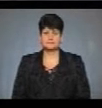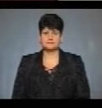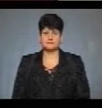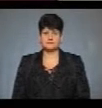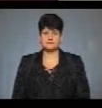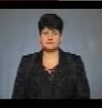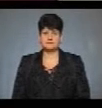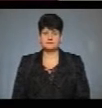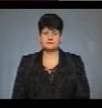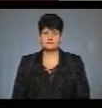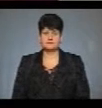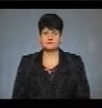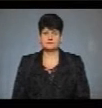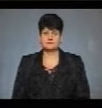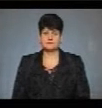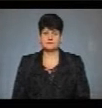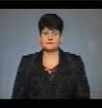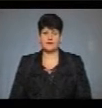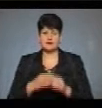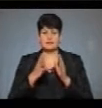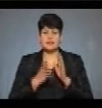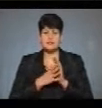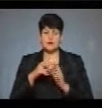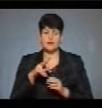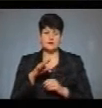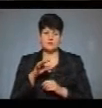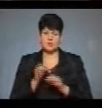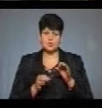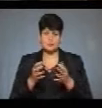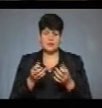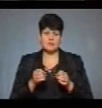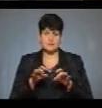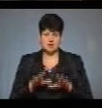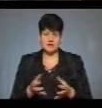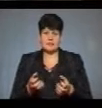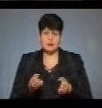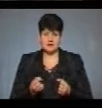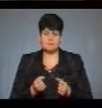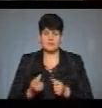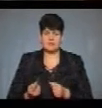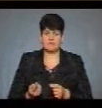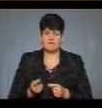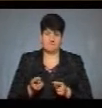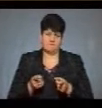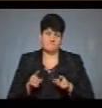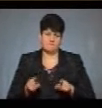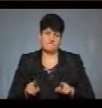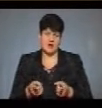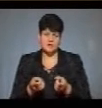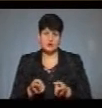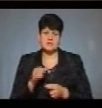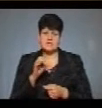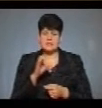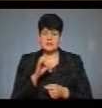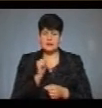Тернопіль. Нагадаю, 19 листопада суд прийняв рішення тримати під вартою Андрія Горбатюка до 17